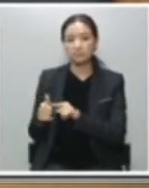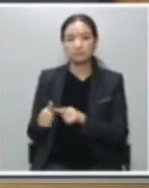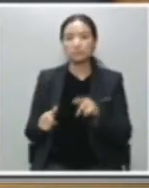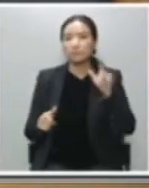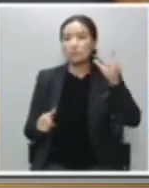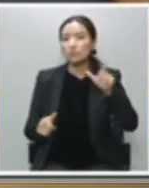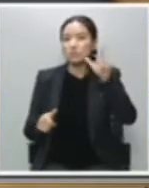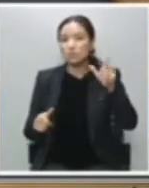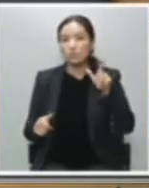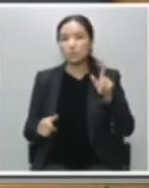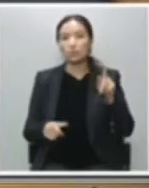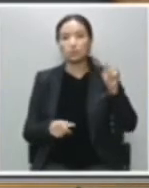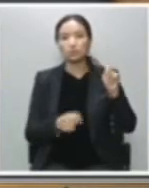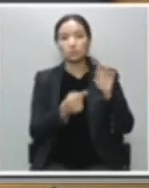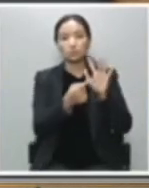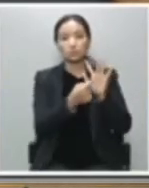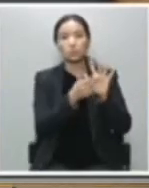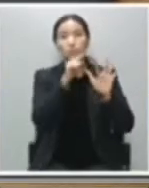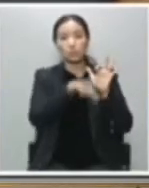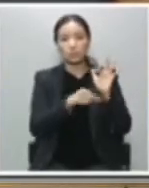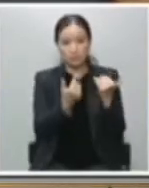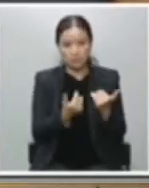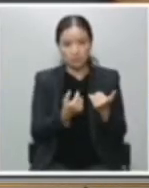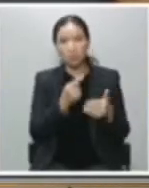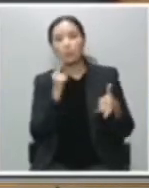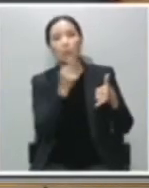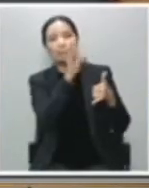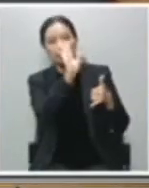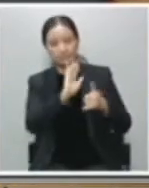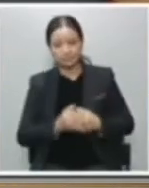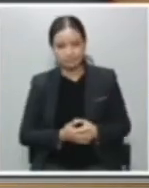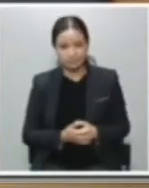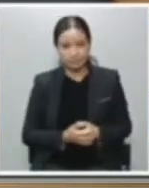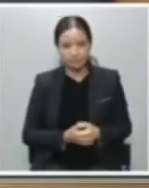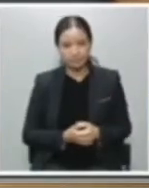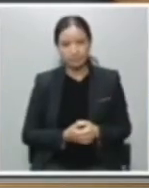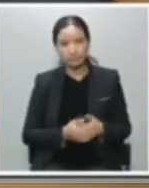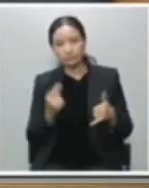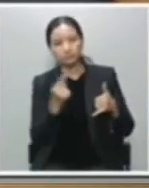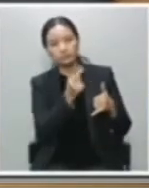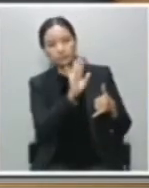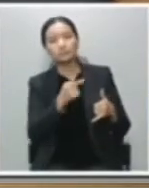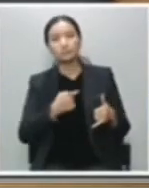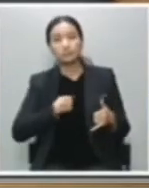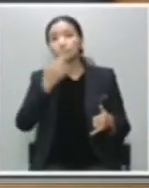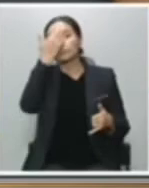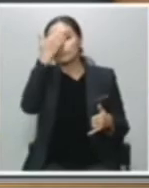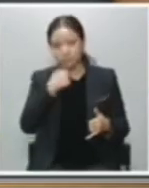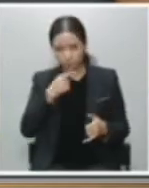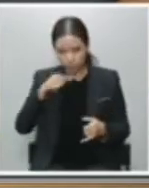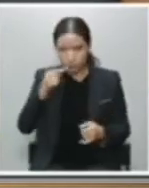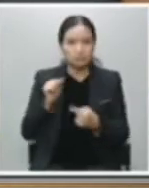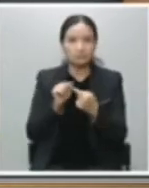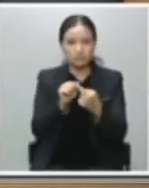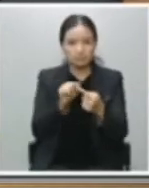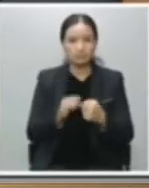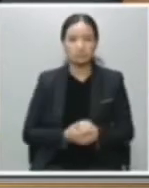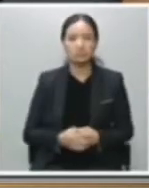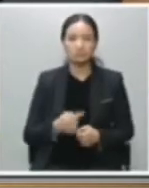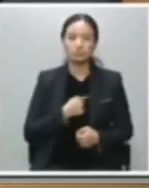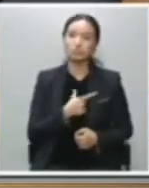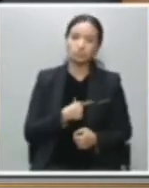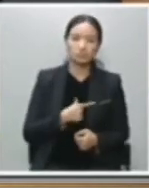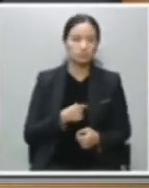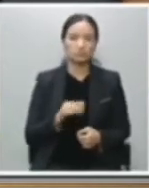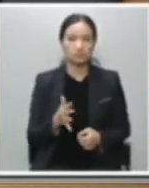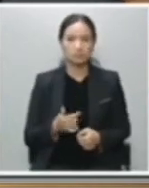ที่เป็นนายกทุกวันนี้แหละครับผมไม่โทษท่านเดี๋ยวทำไมผมไม่โทษผมจะพูดต่อไปว่าผมชอบหรือไม่ช